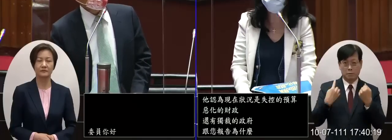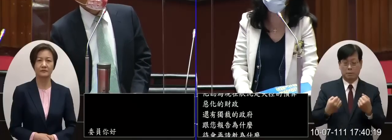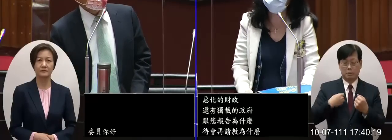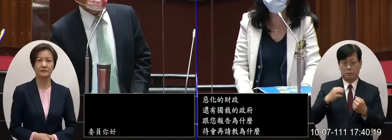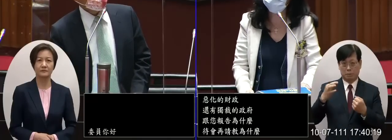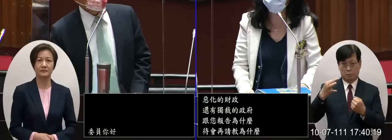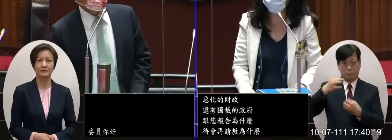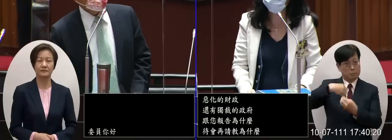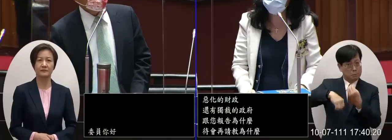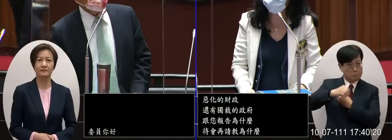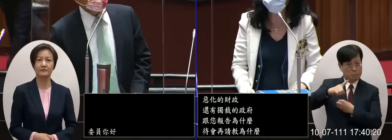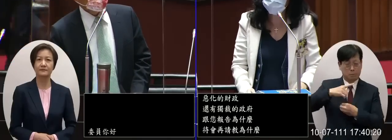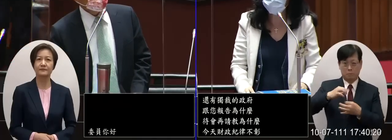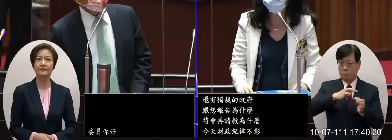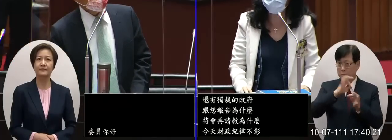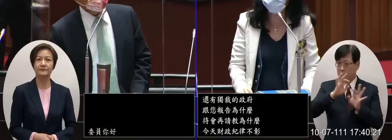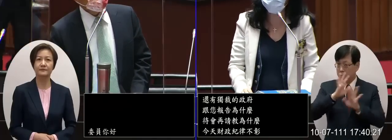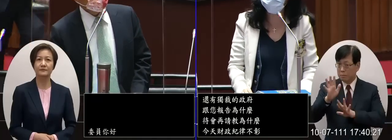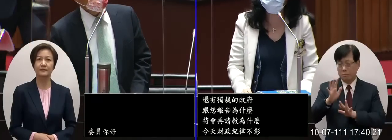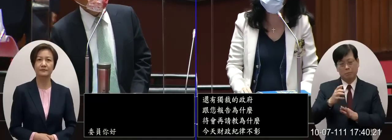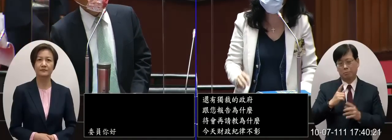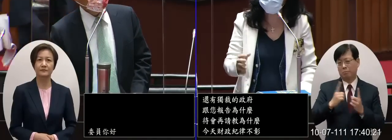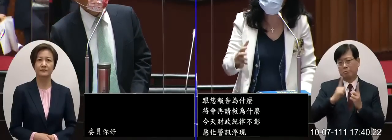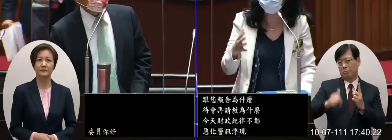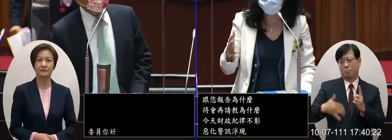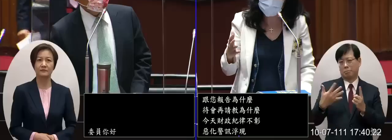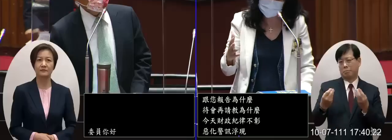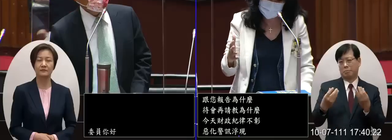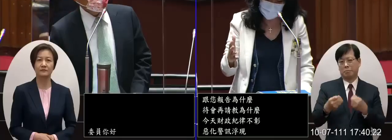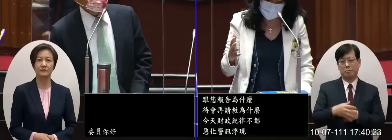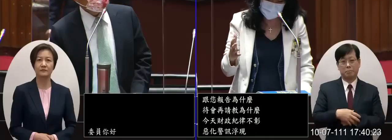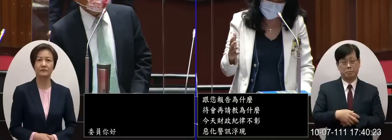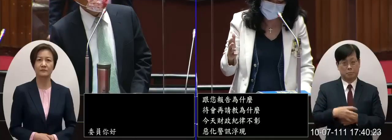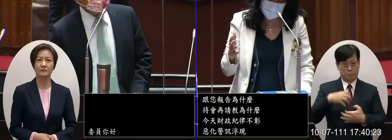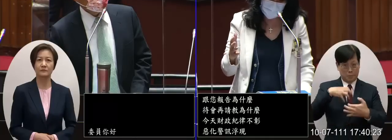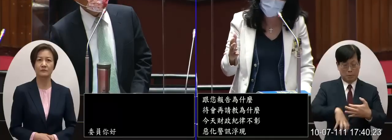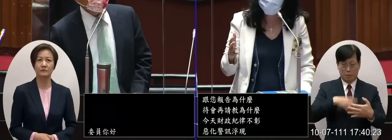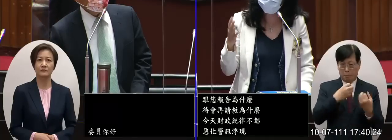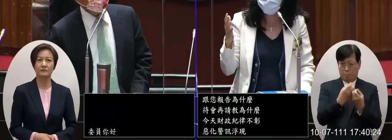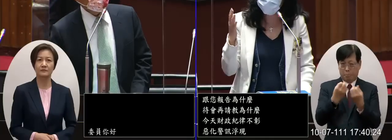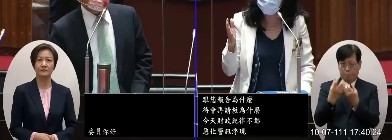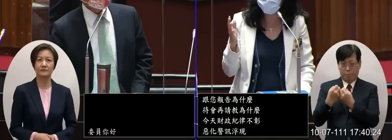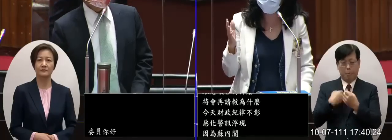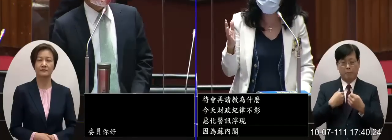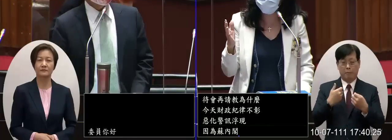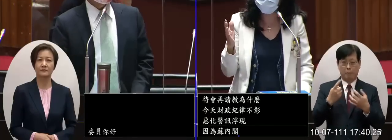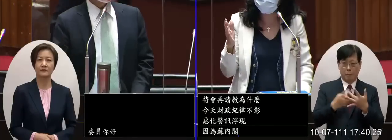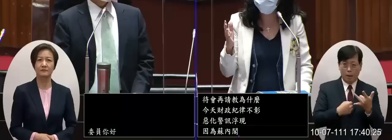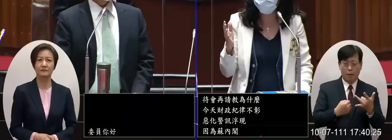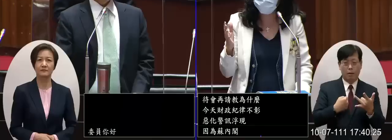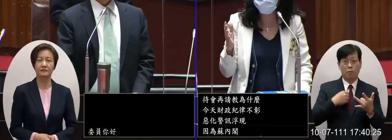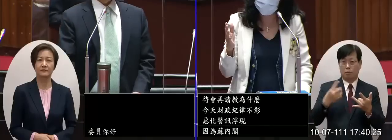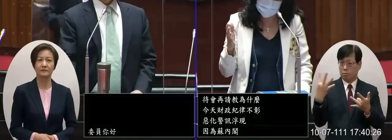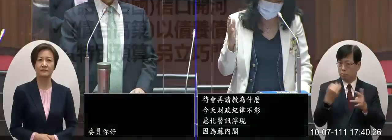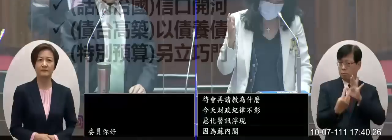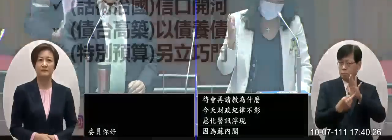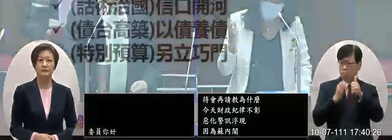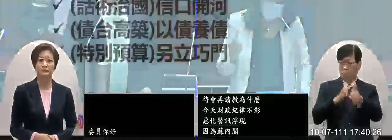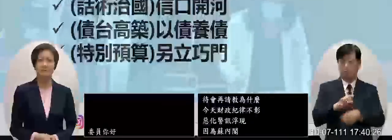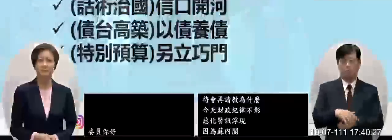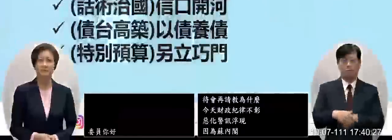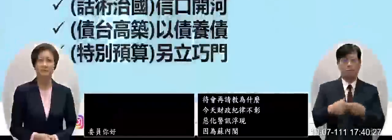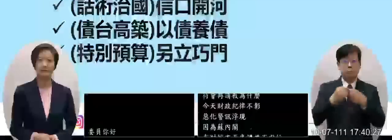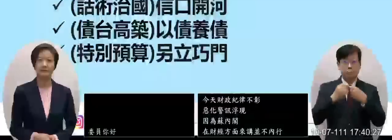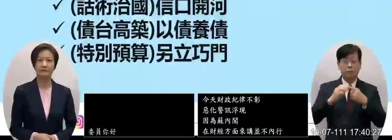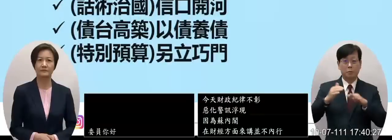经方面来讲呢，因为并不内行，好，所以我们看到这些的流弊出来。我用几个例子来举例哈。第一